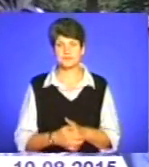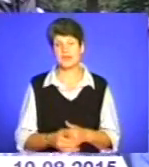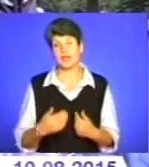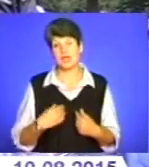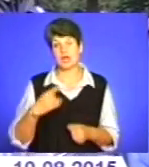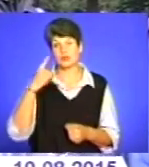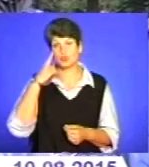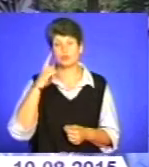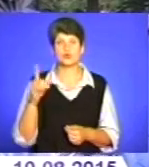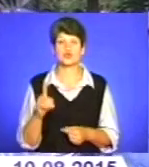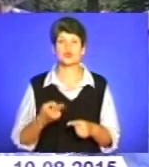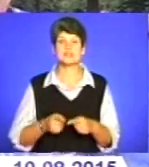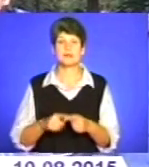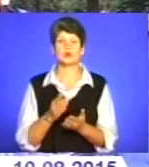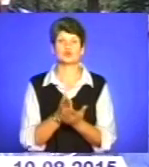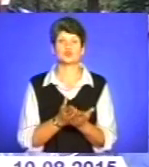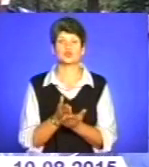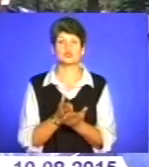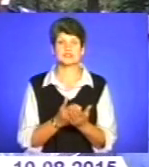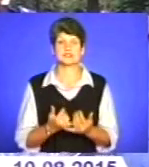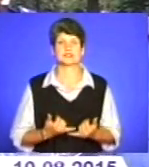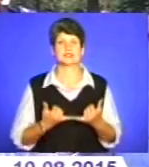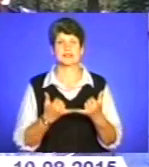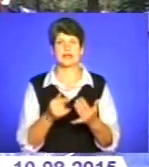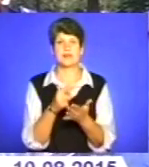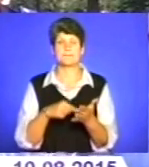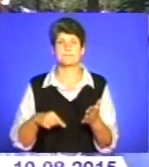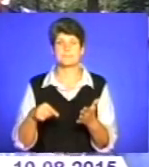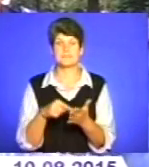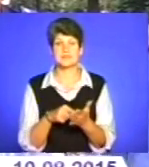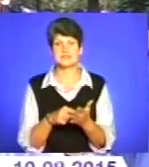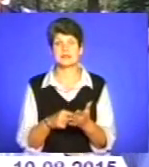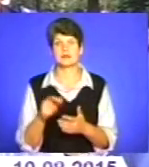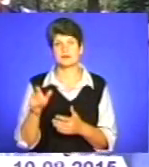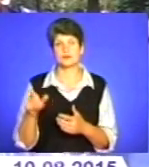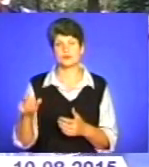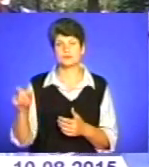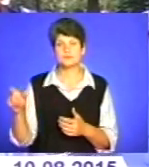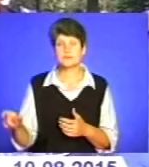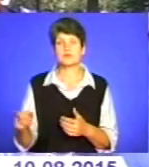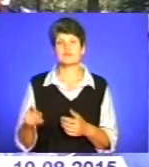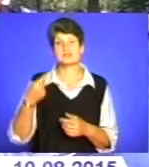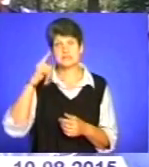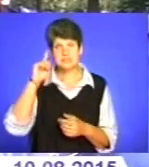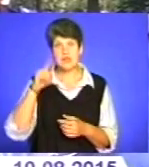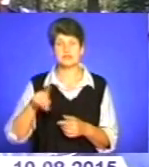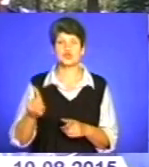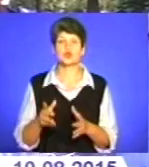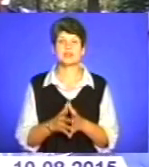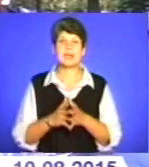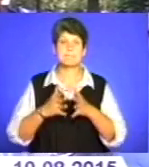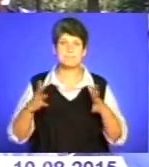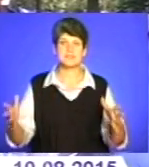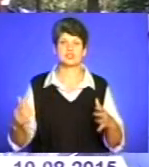вони це будуть служити на благо місту для громадян міста, тому що ви знаєте, що найбільш у нас